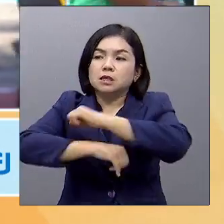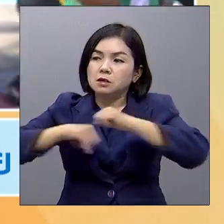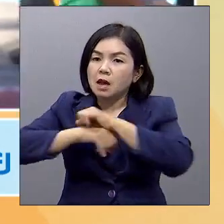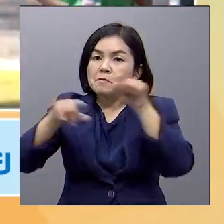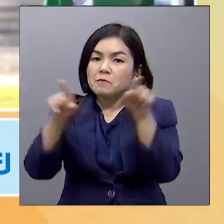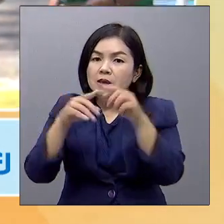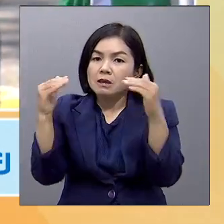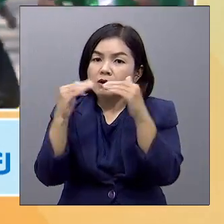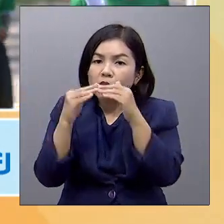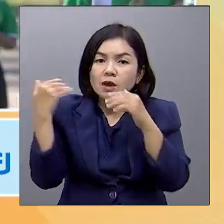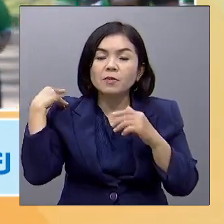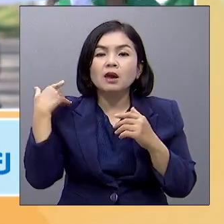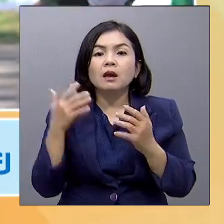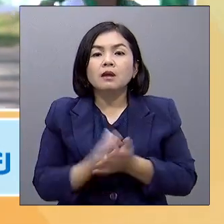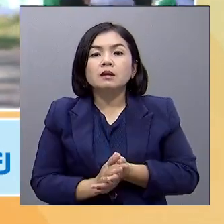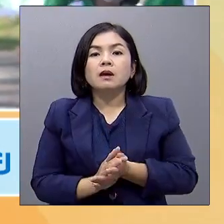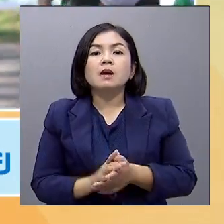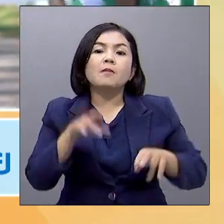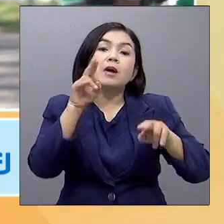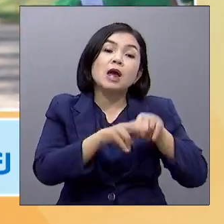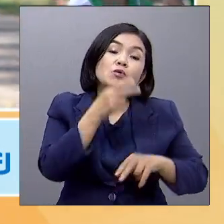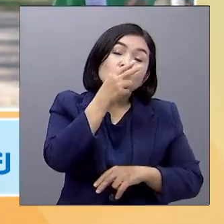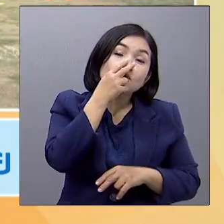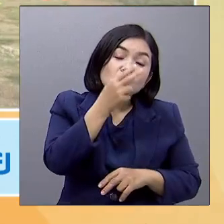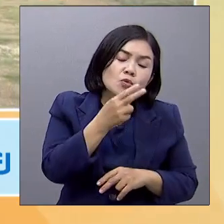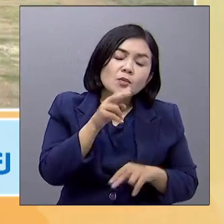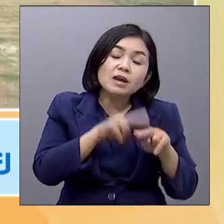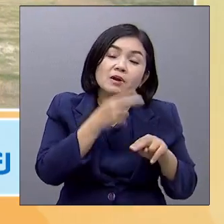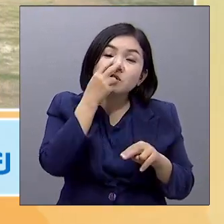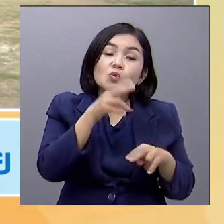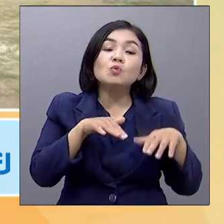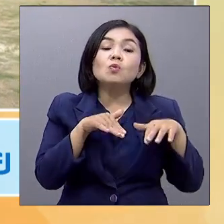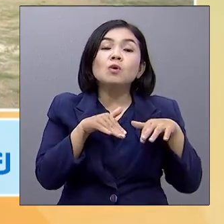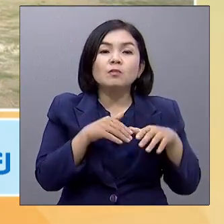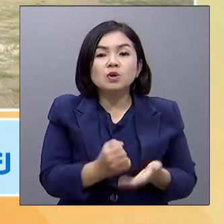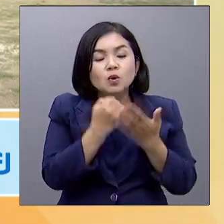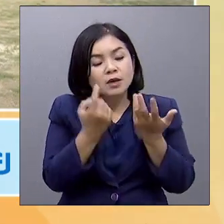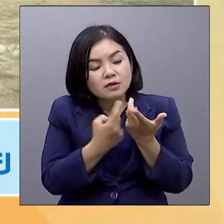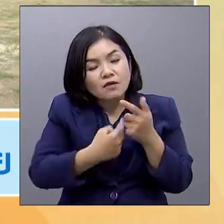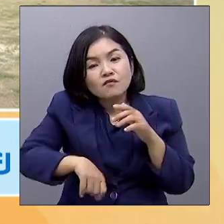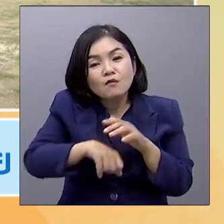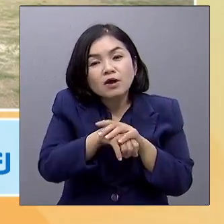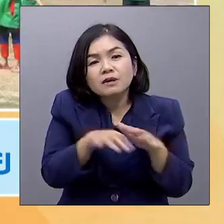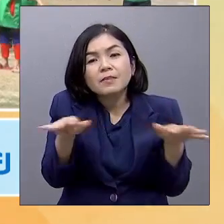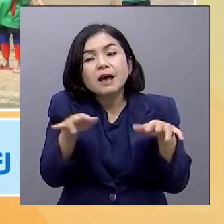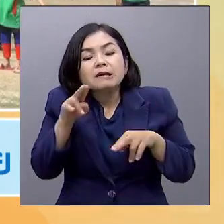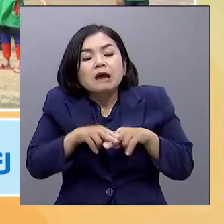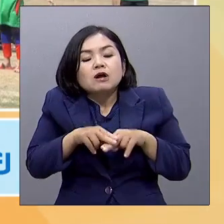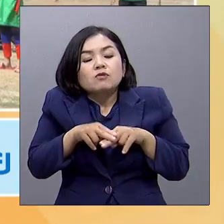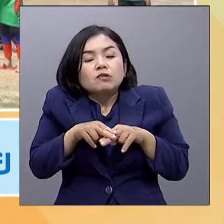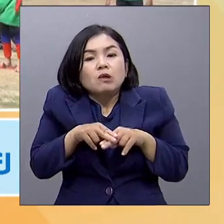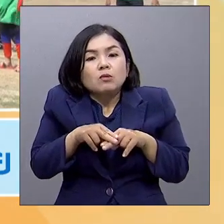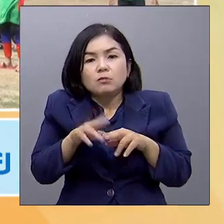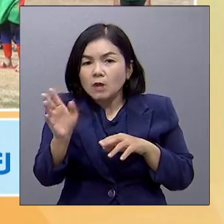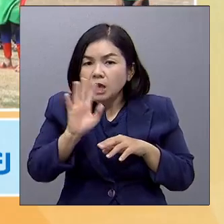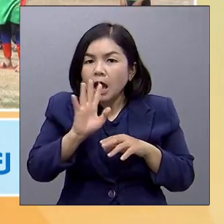ไม่ใช่งั้แ gehen แต่วาเอาเดกเข้าไปนั่งดูเอาเด็กไปช่วยครูนับบรณ Hunterแล้ดัอยตรงนี้ไม่ให้ไปไหน ถือ